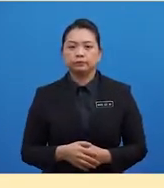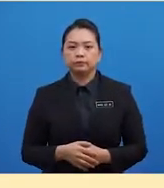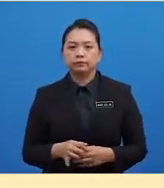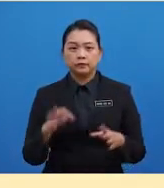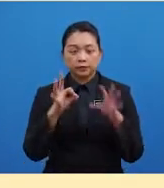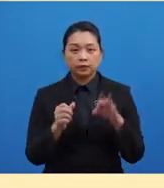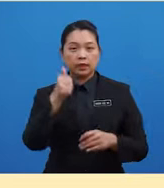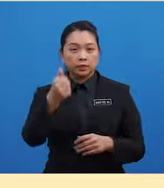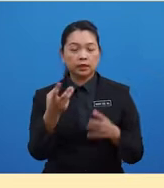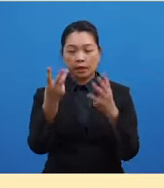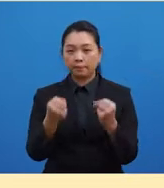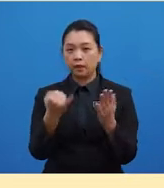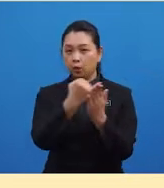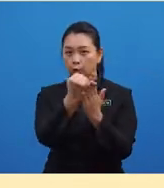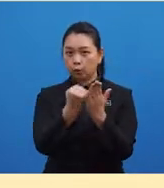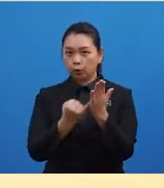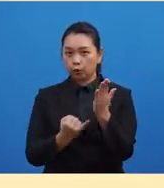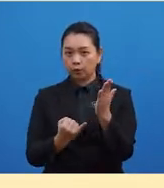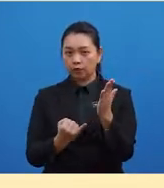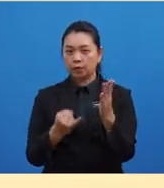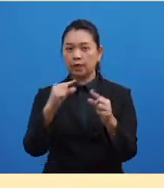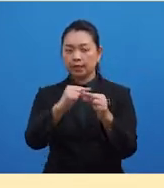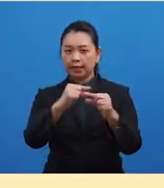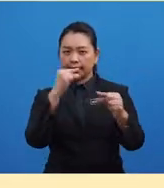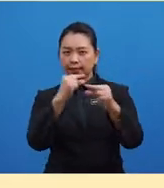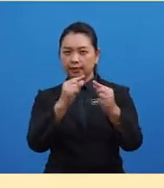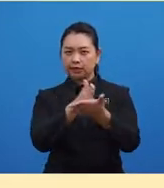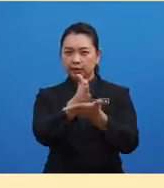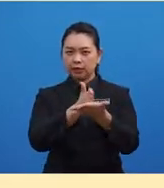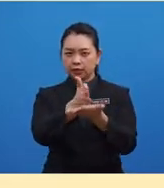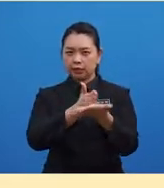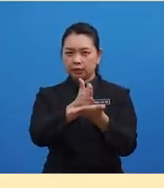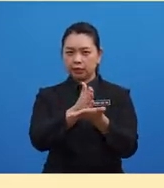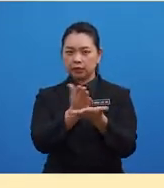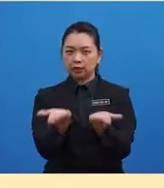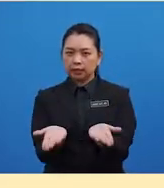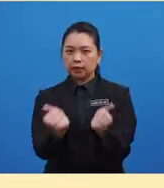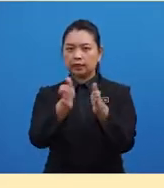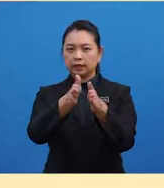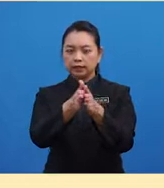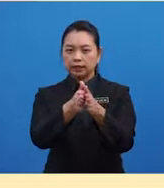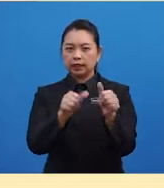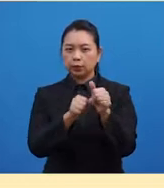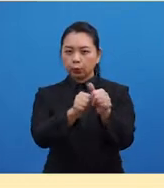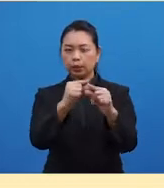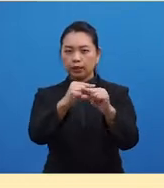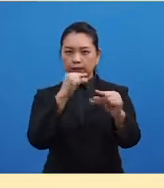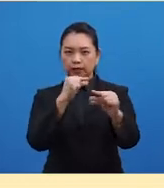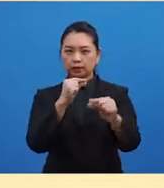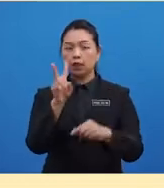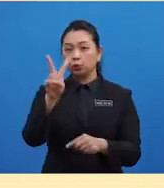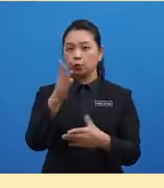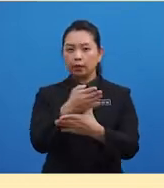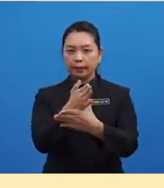Jika anda mahu melukis garisan di tengah-tengah bentuk ini dan dilipatkannya kepada separuh mengikut garis itu,